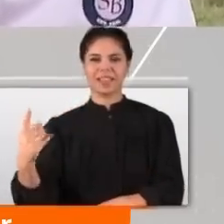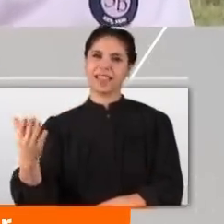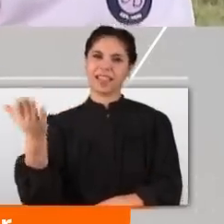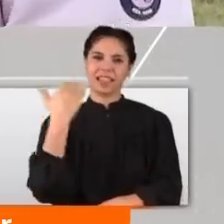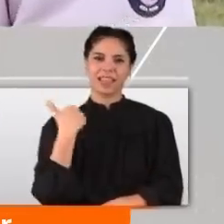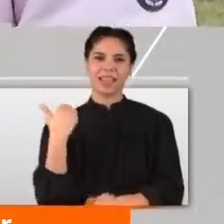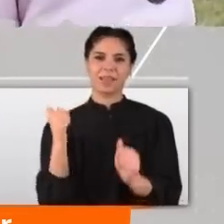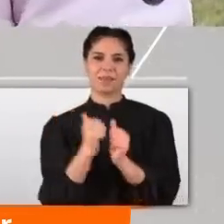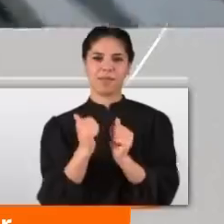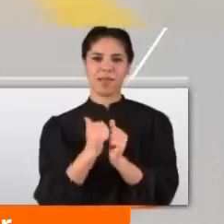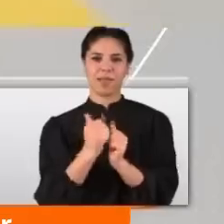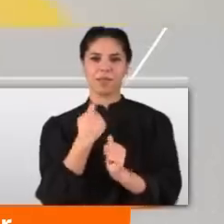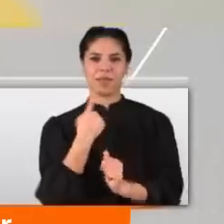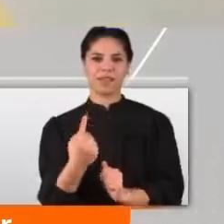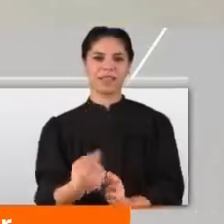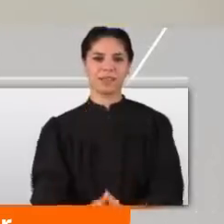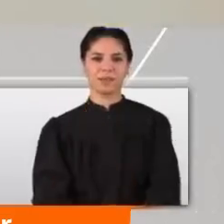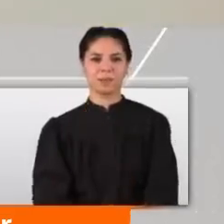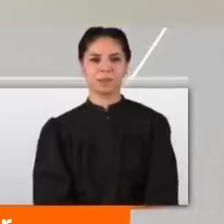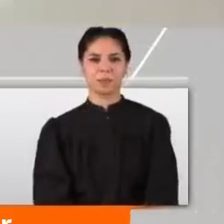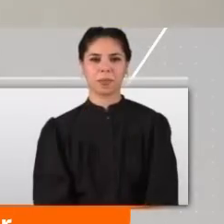gelin biz de geçiyorduk dedim.